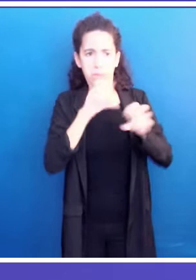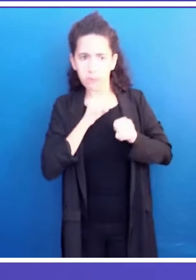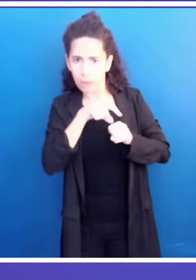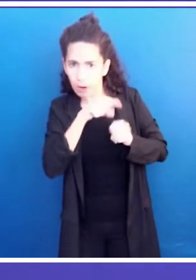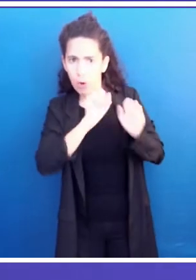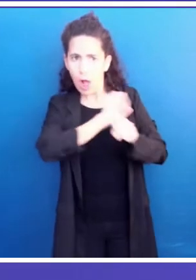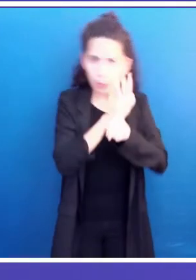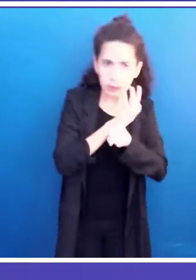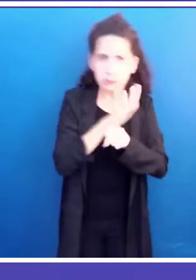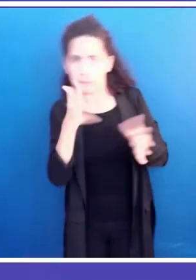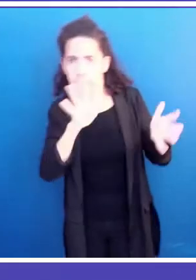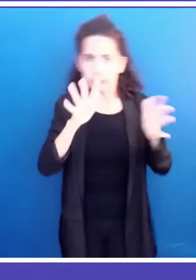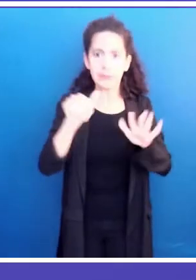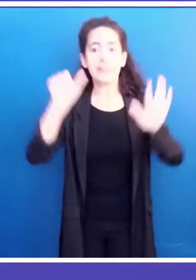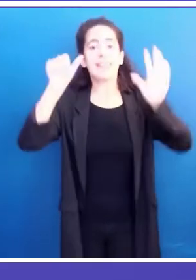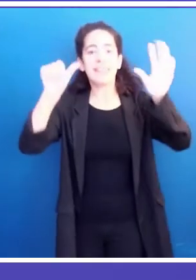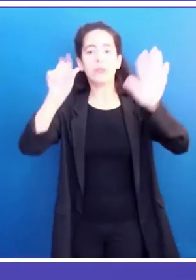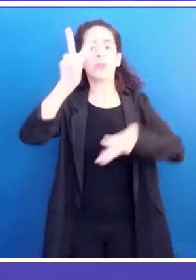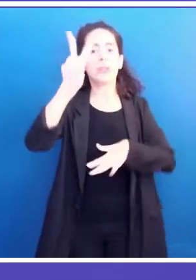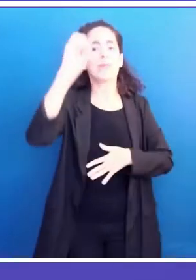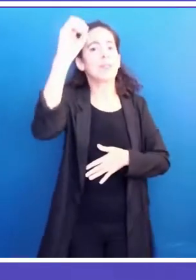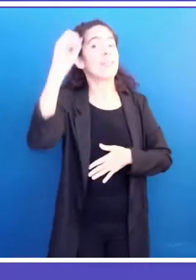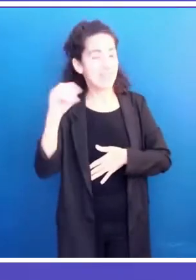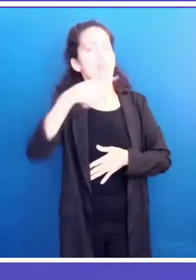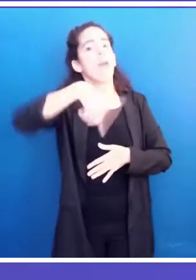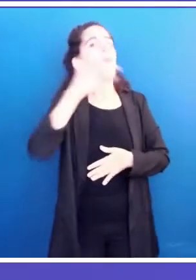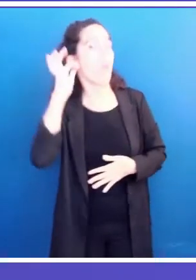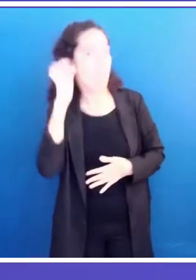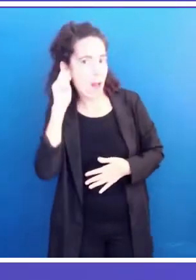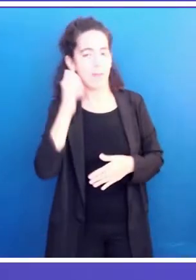و 50% من